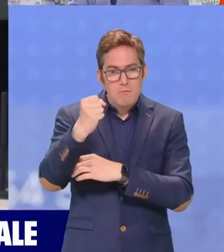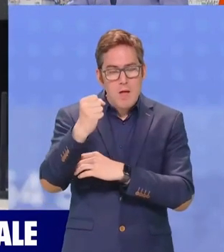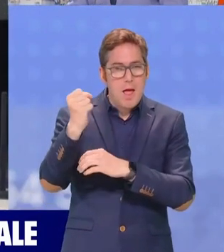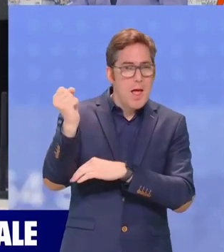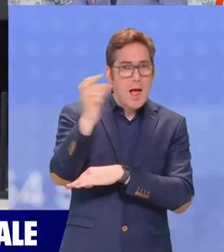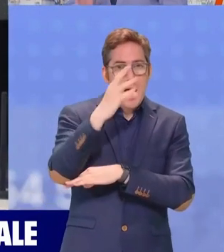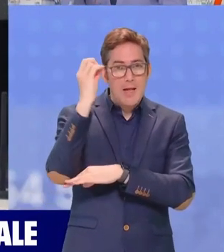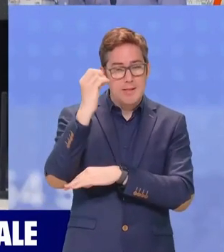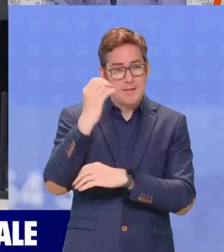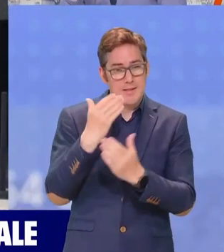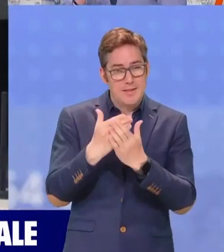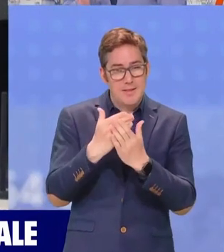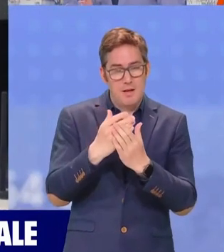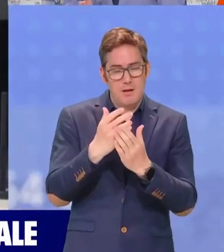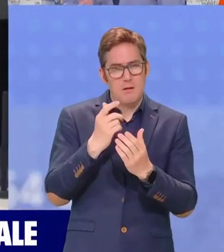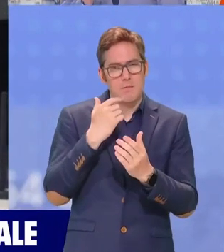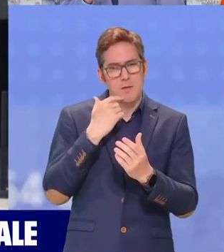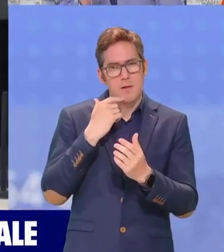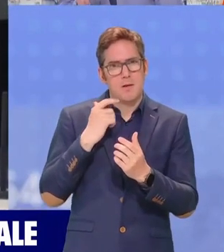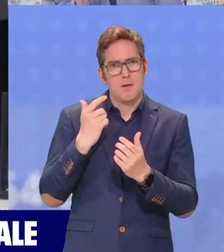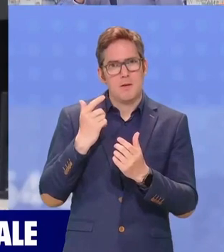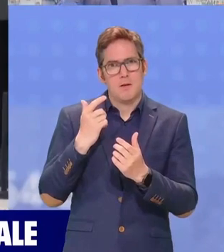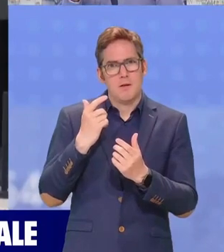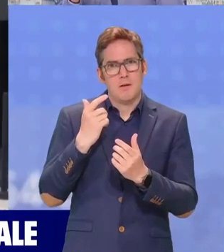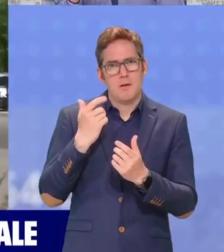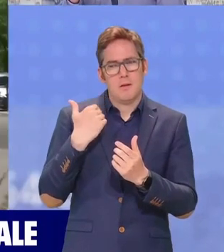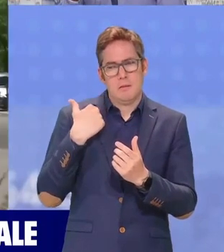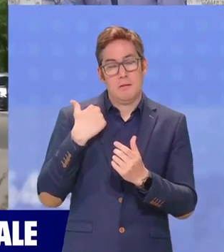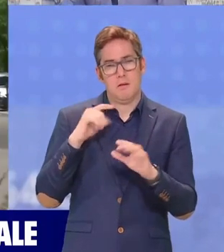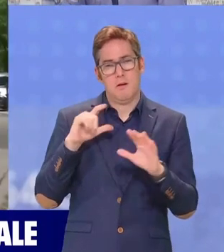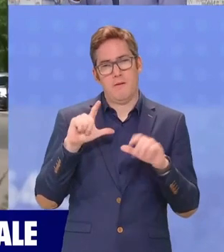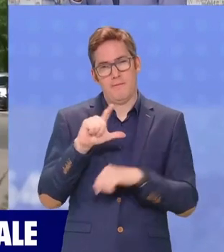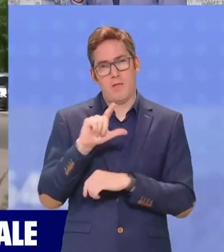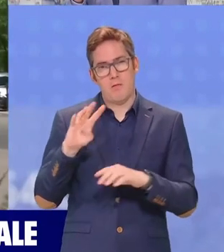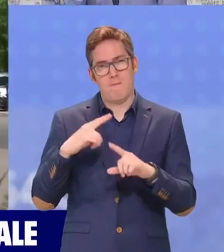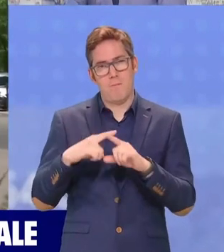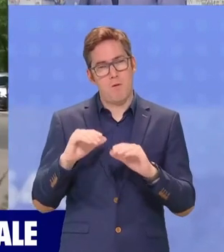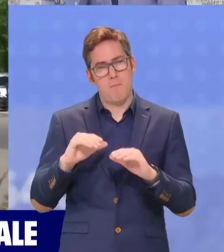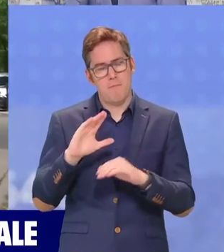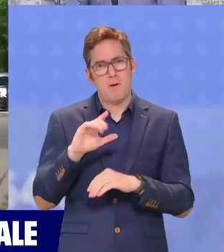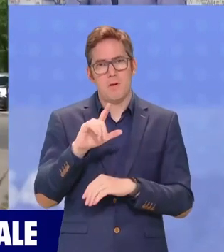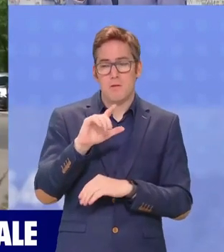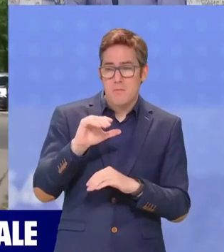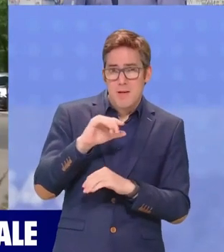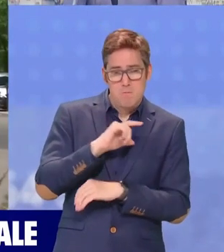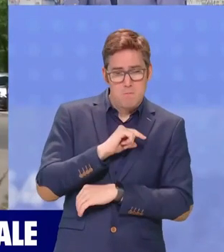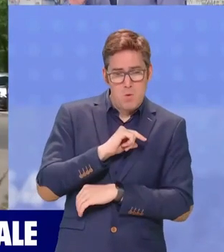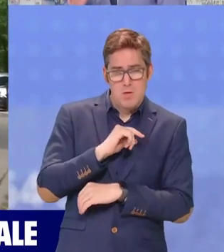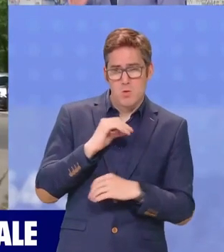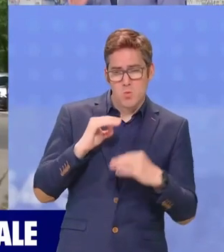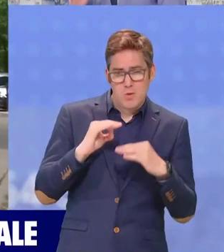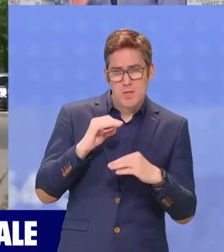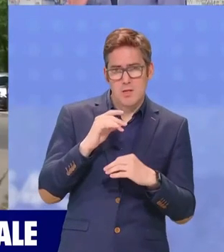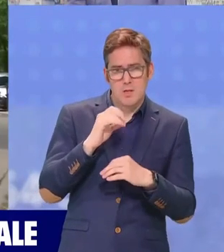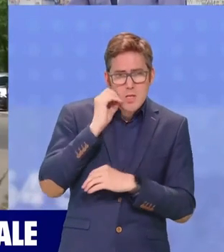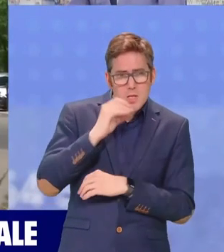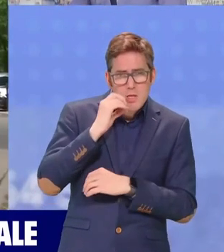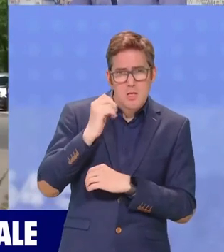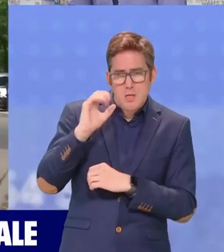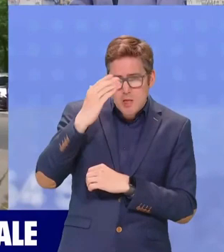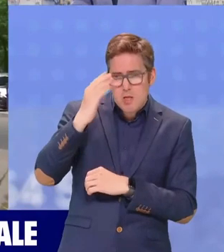qu'elle est utilisée les professionnels de la justice et de la police vous le disent même elle est utilisée avec parcimonie